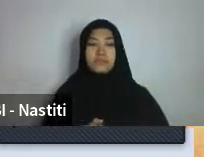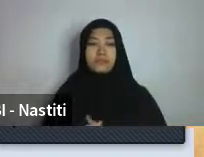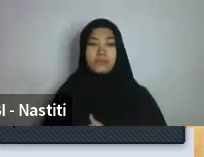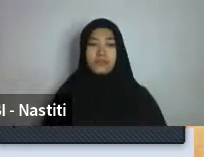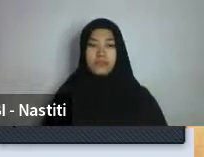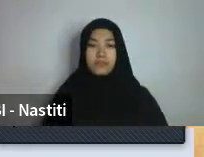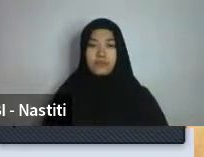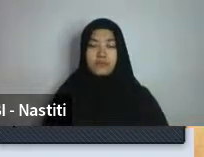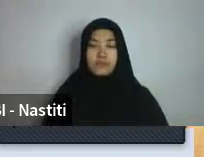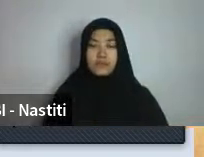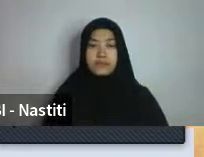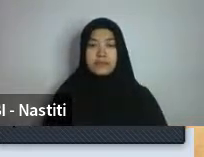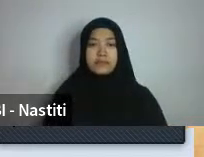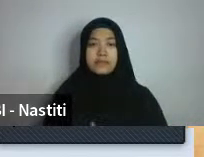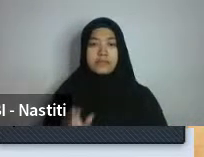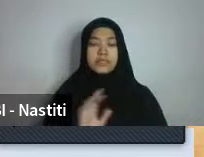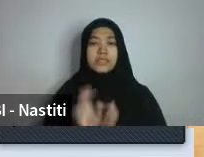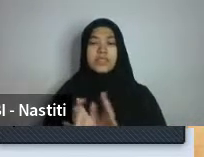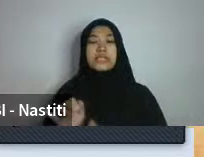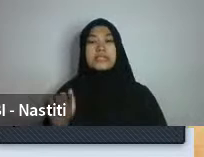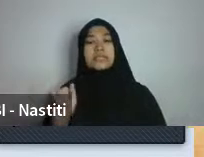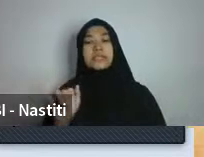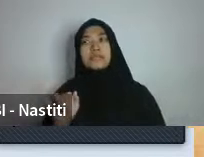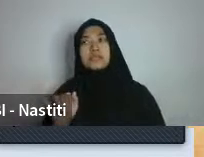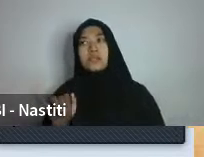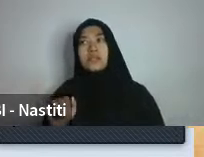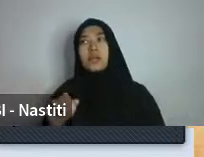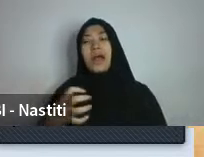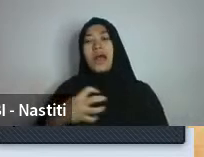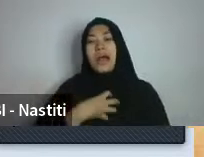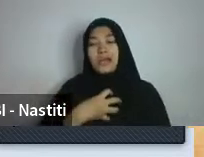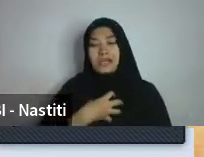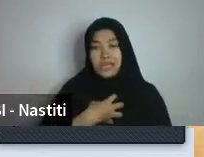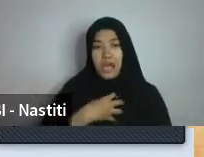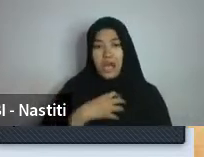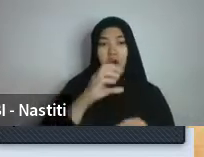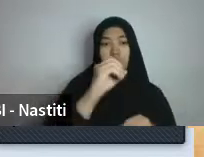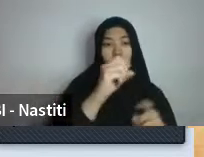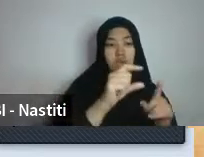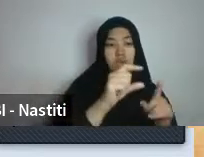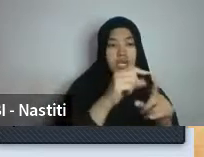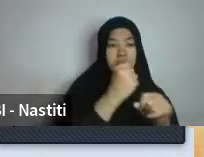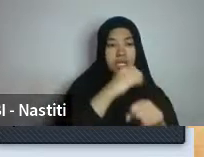sama seperti haknya ODGJ juga.